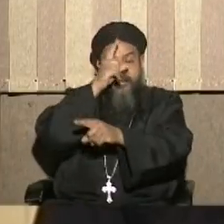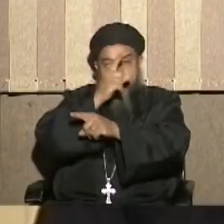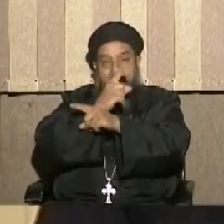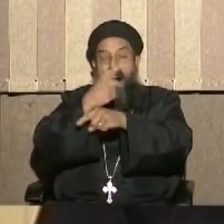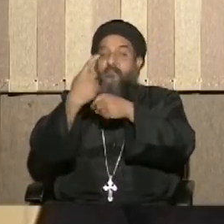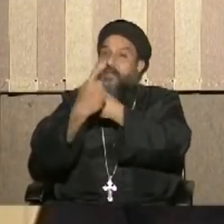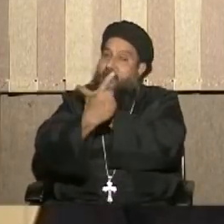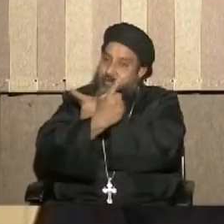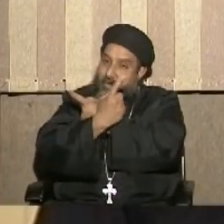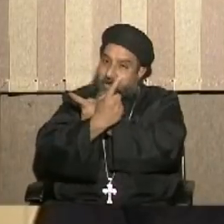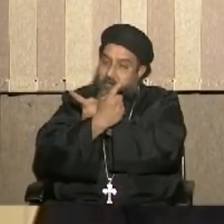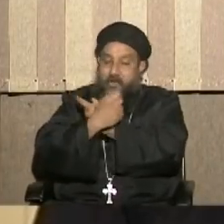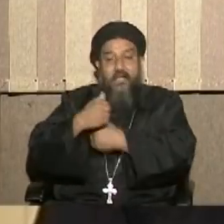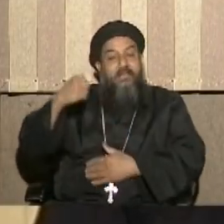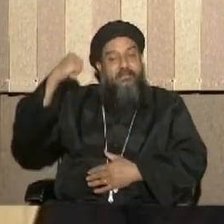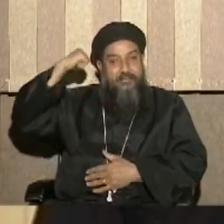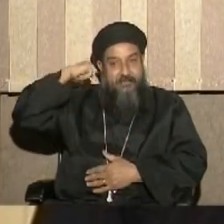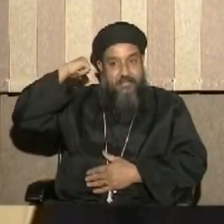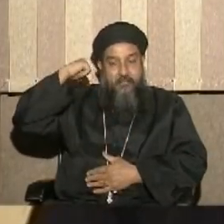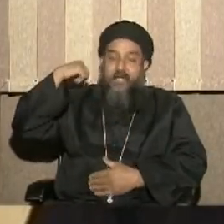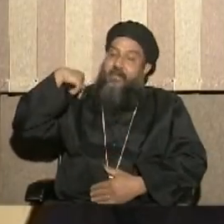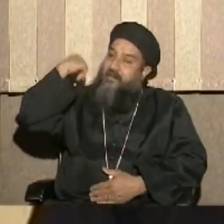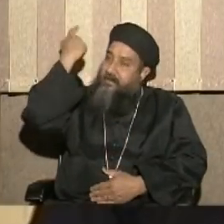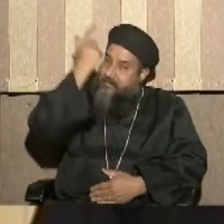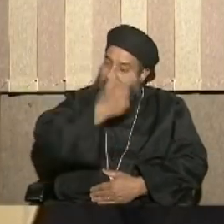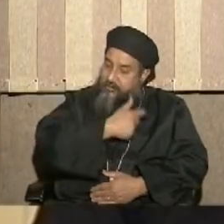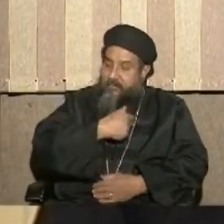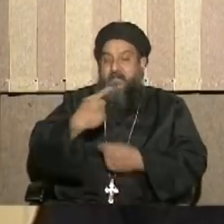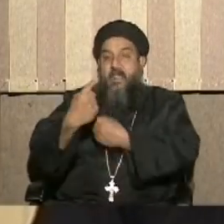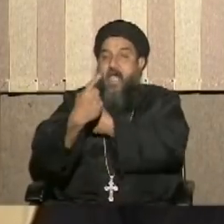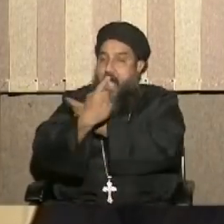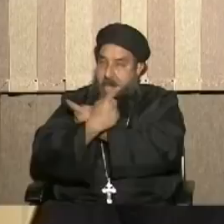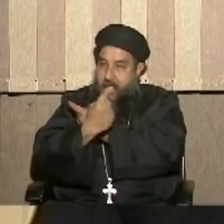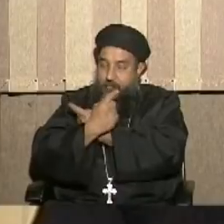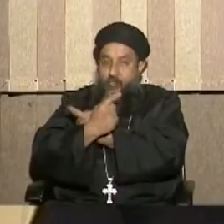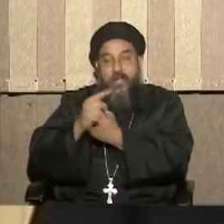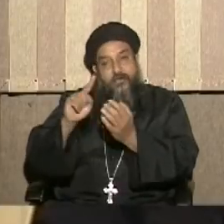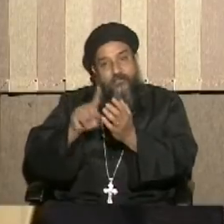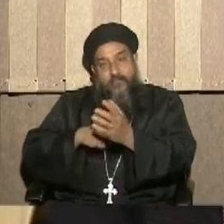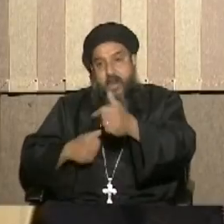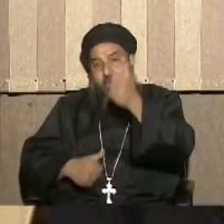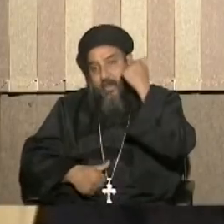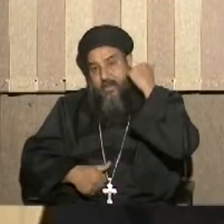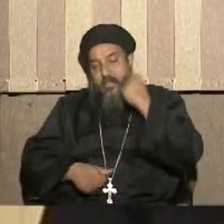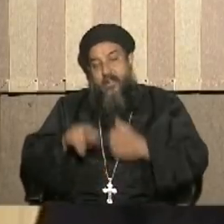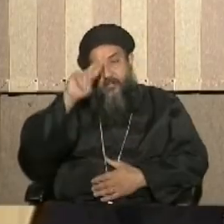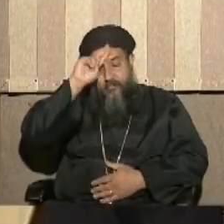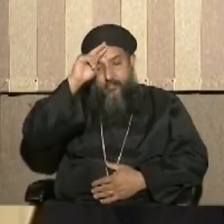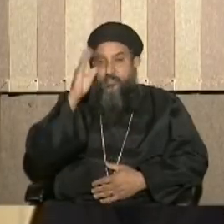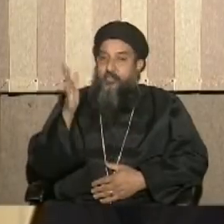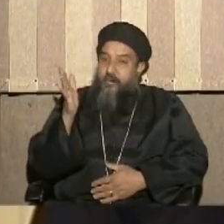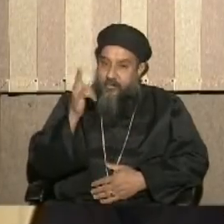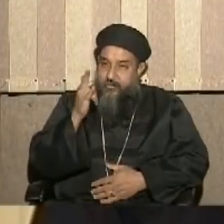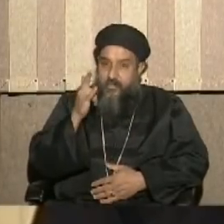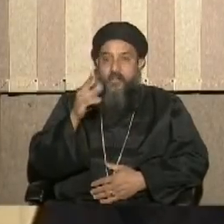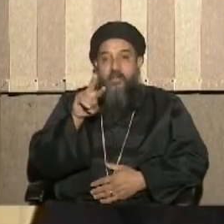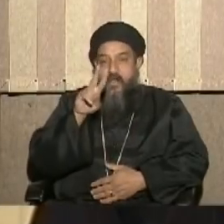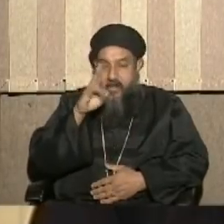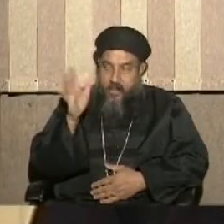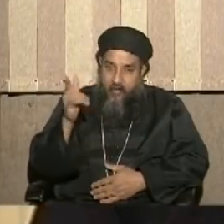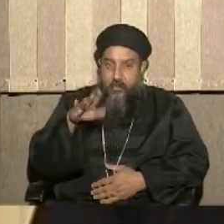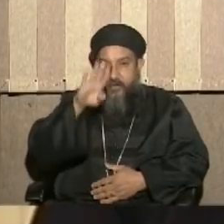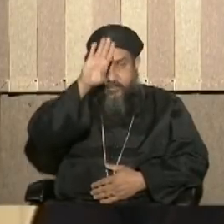المسيحية الحقيقية التي كان يعيش بها أبانا القديسين الأوائل ومنهم ماكسيموس ودوماديوس